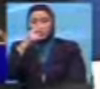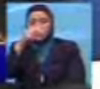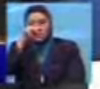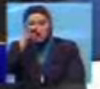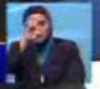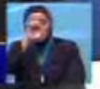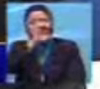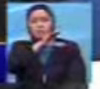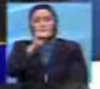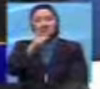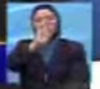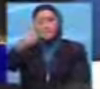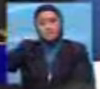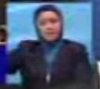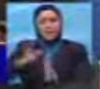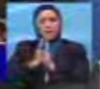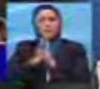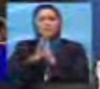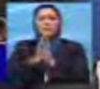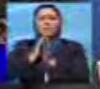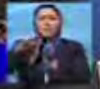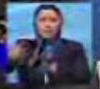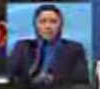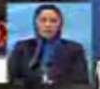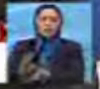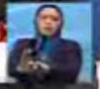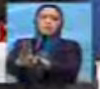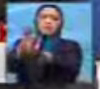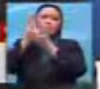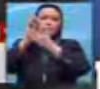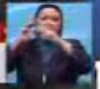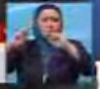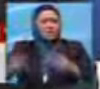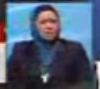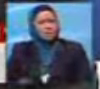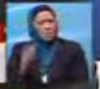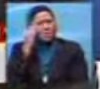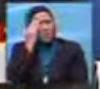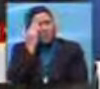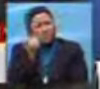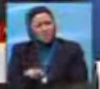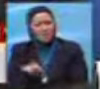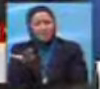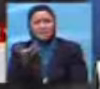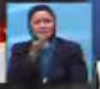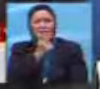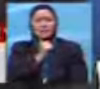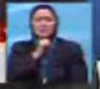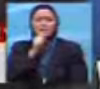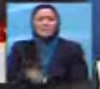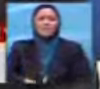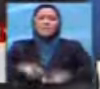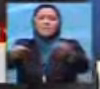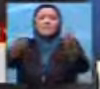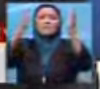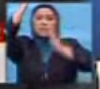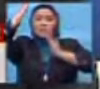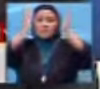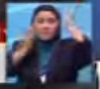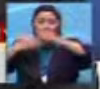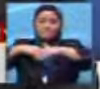kemanusiaan dan dia mengakui perlu kepada bantuan kemanusiaan. Pasal apa yang dia tak nak benarkan Malaysia